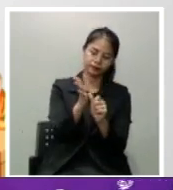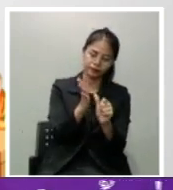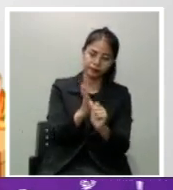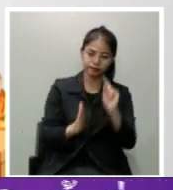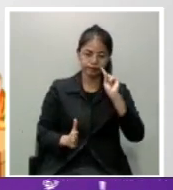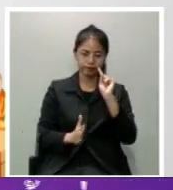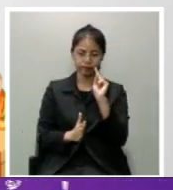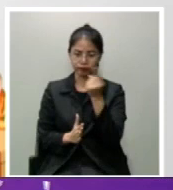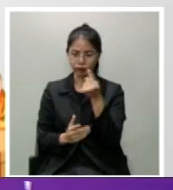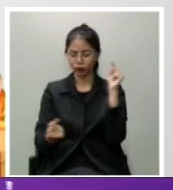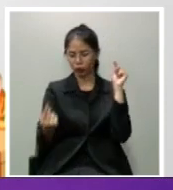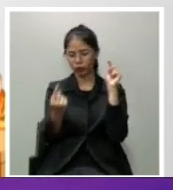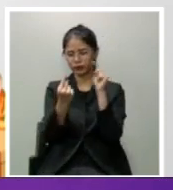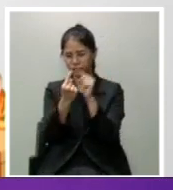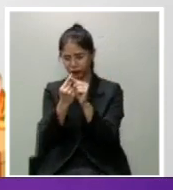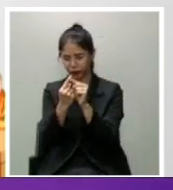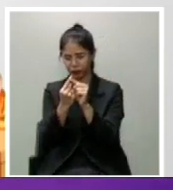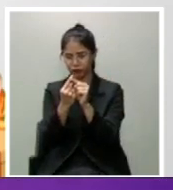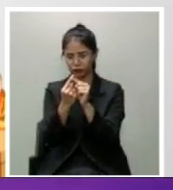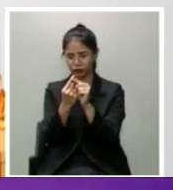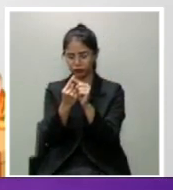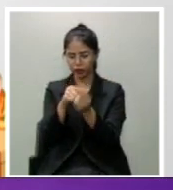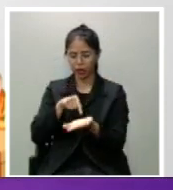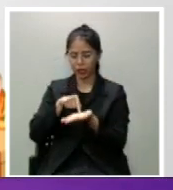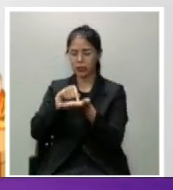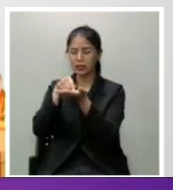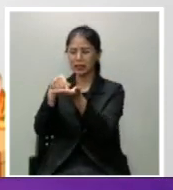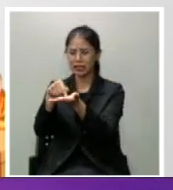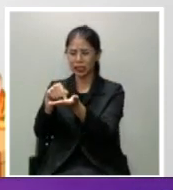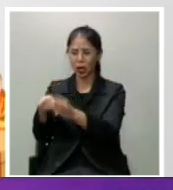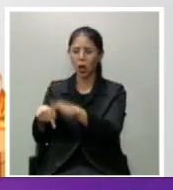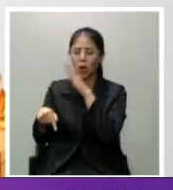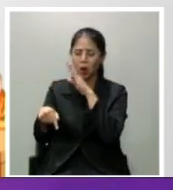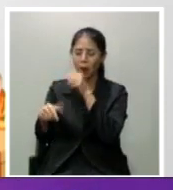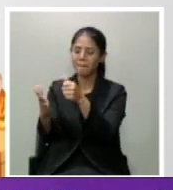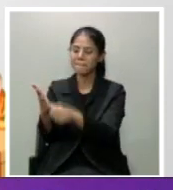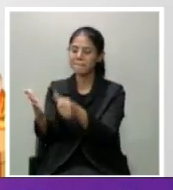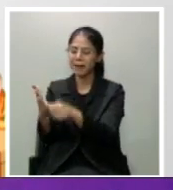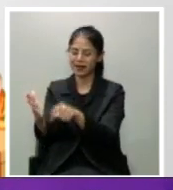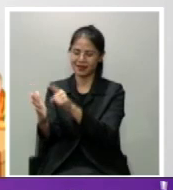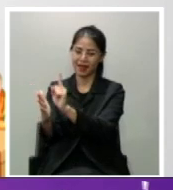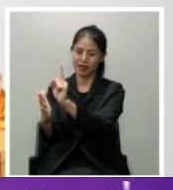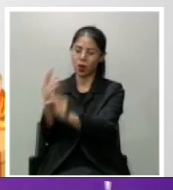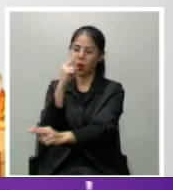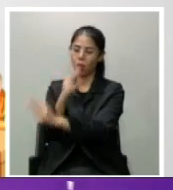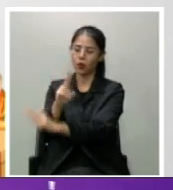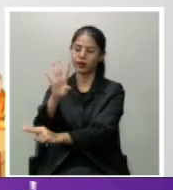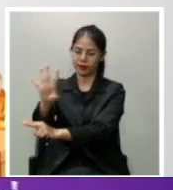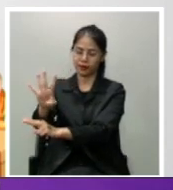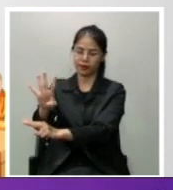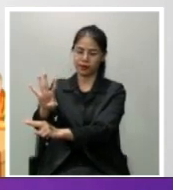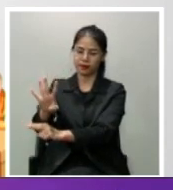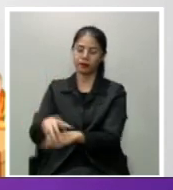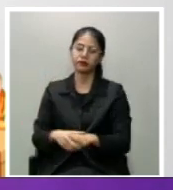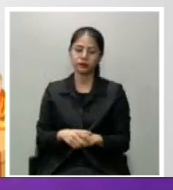ช่อภาษีจึงเอาแต่ส่วนของภาษีเท่านั้นแล้วคูณด้วย4ด้วยเห